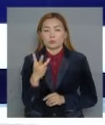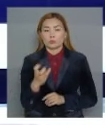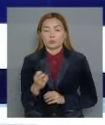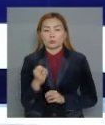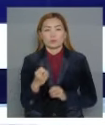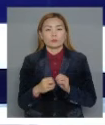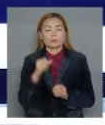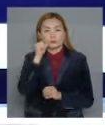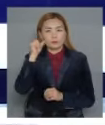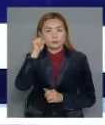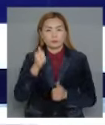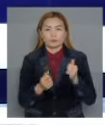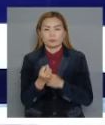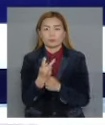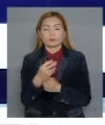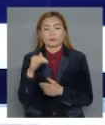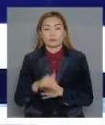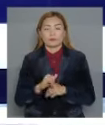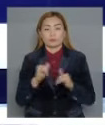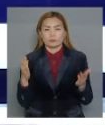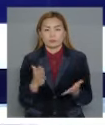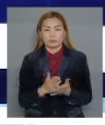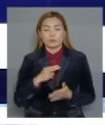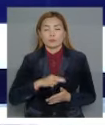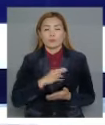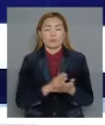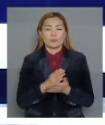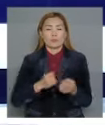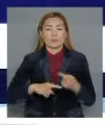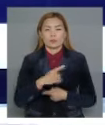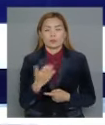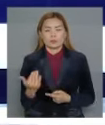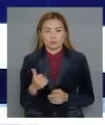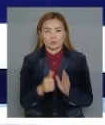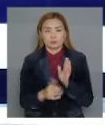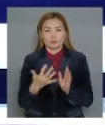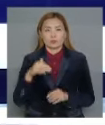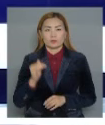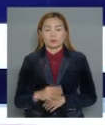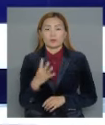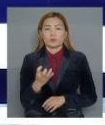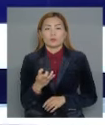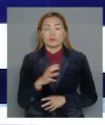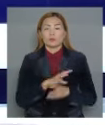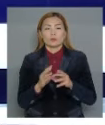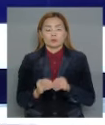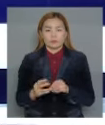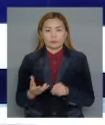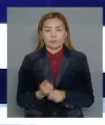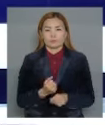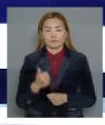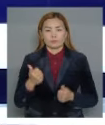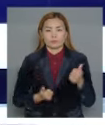ол өткен жылмен салыстырғанда 12000-ға артық. Ал жұмыс істеп тұрған кәсіпкерлер саны 65400, ол нәтиже